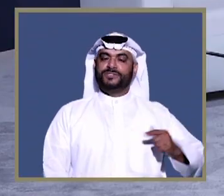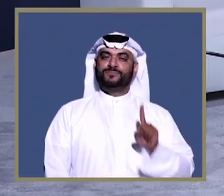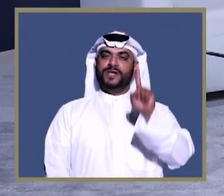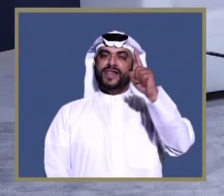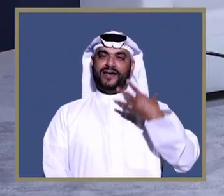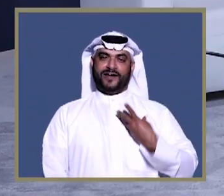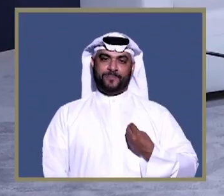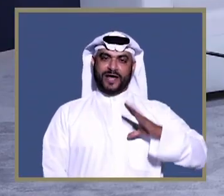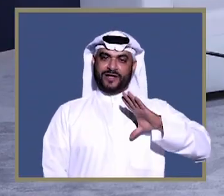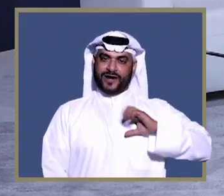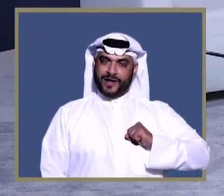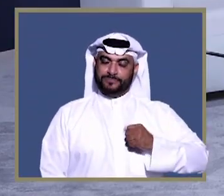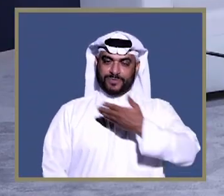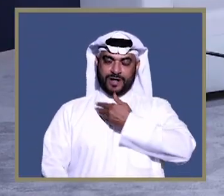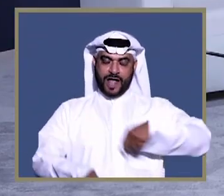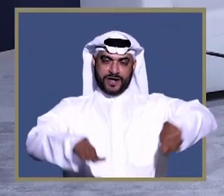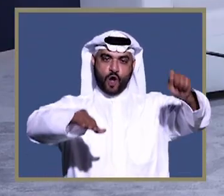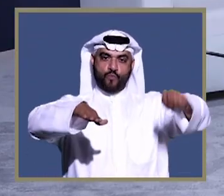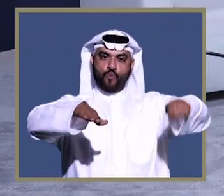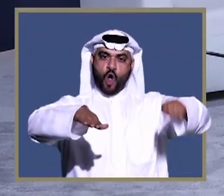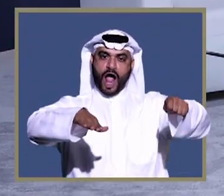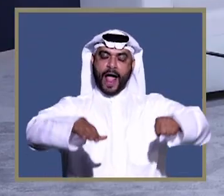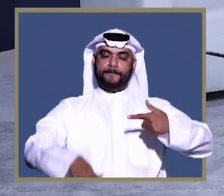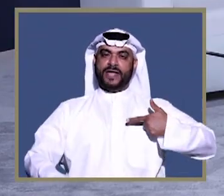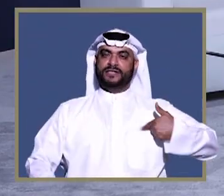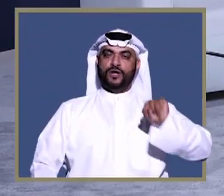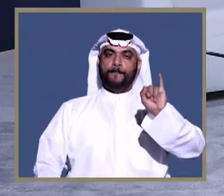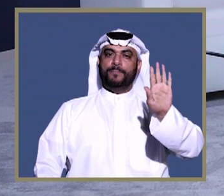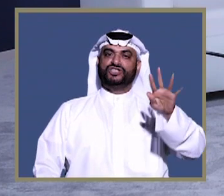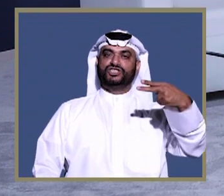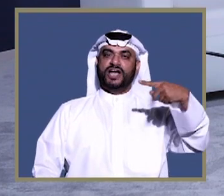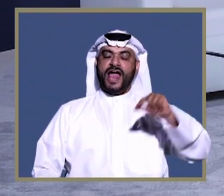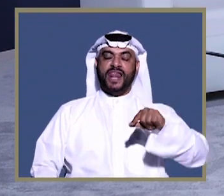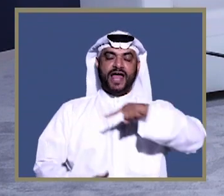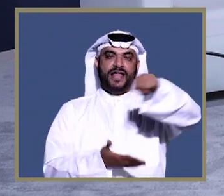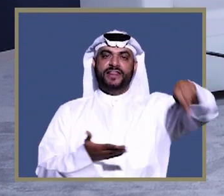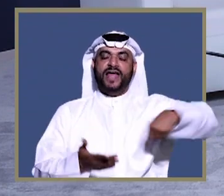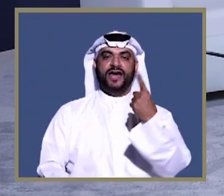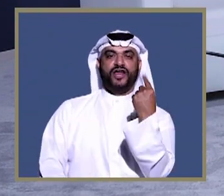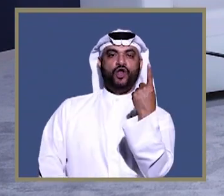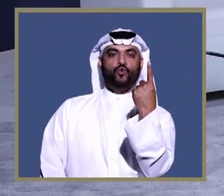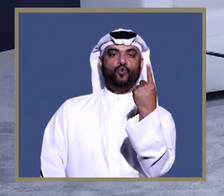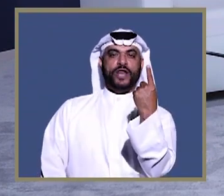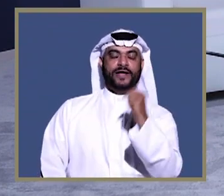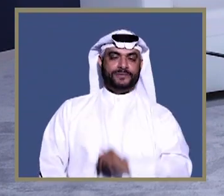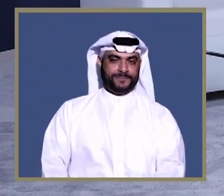بسم الله الرحمن الرحيم. المحامي مشعل راشد الجويسري مرشح عن الدائرة الأولى.